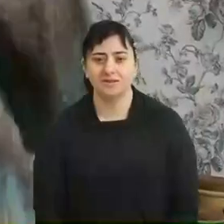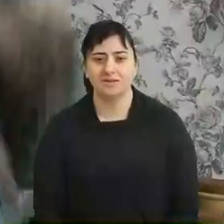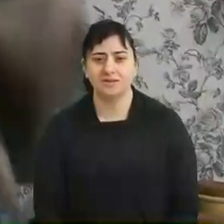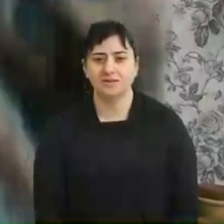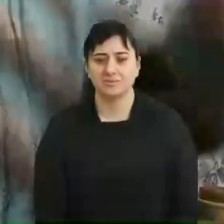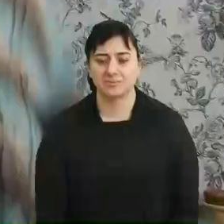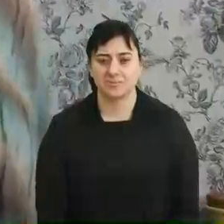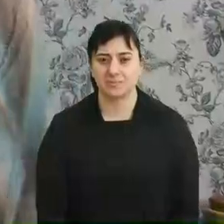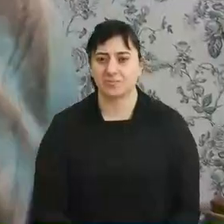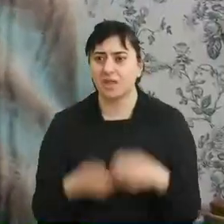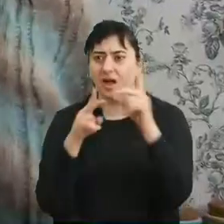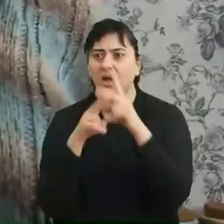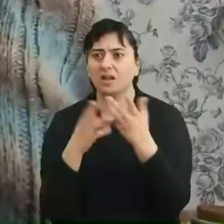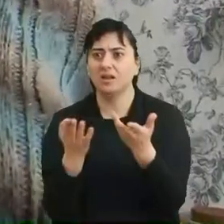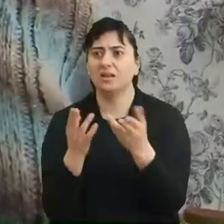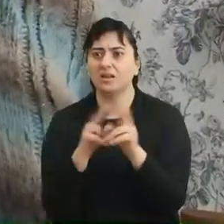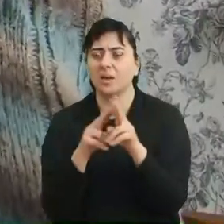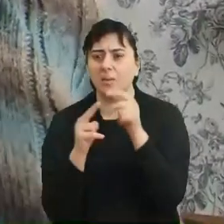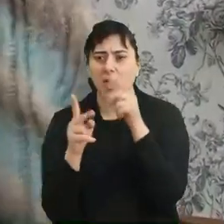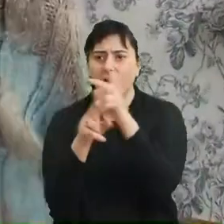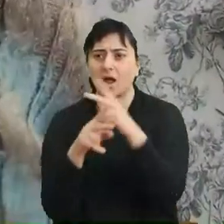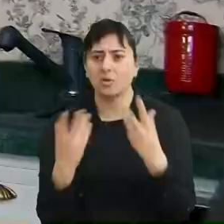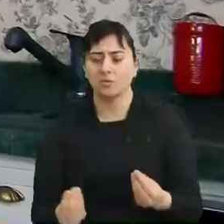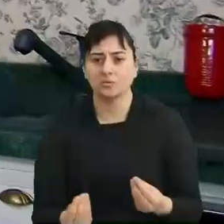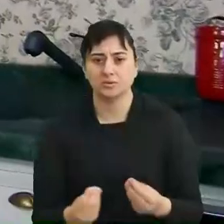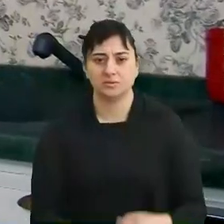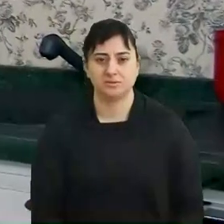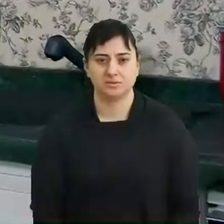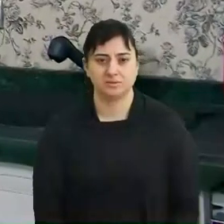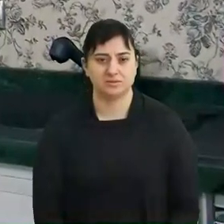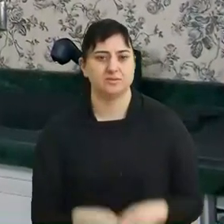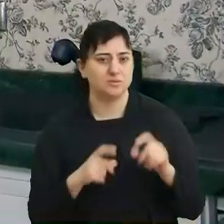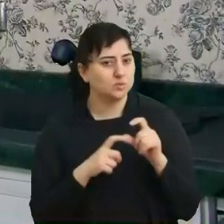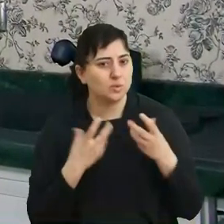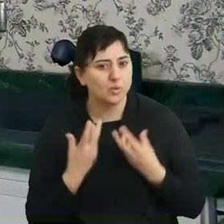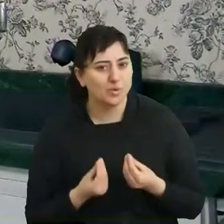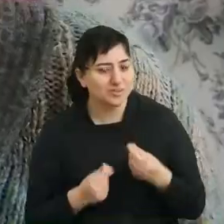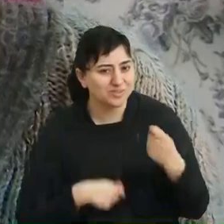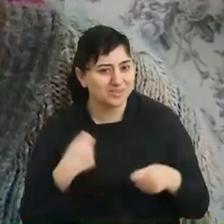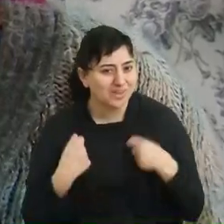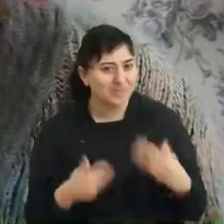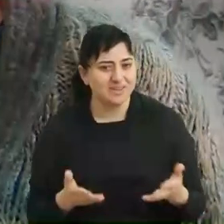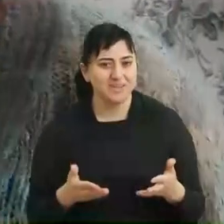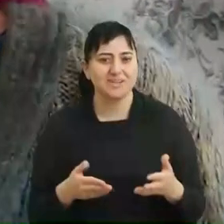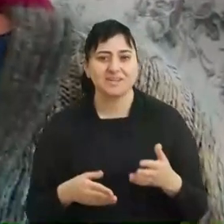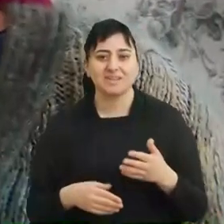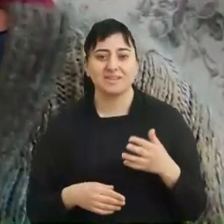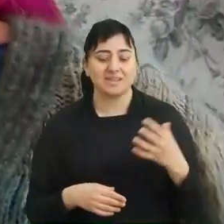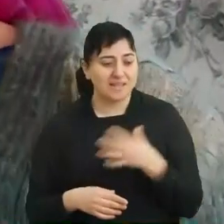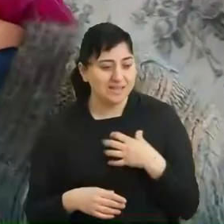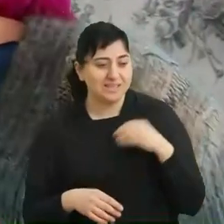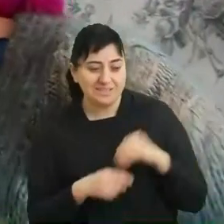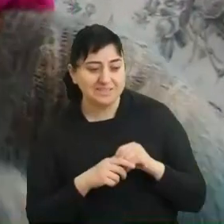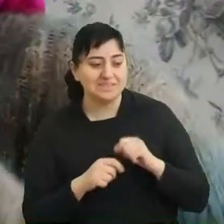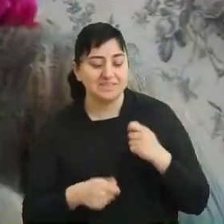hortlak görmüş gibi ayaklanıp Meryem'in arkasına sığındı. Ya Şükrü ne oluyor? Saçmalama Allah aşkına. Yani kendin için